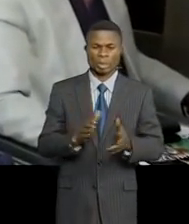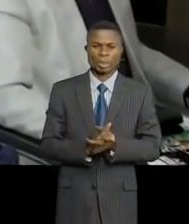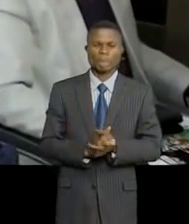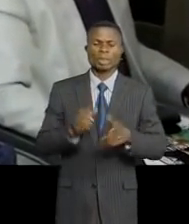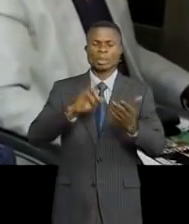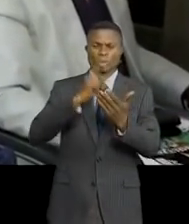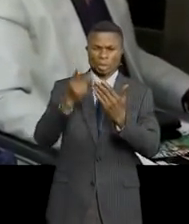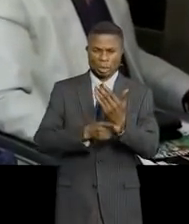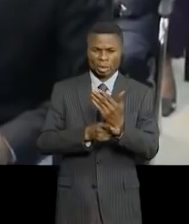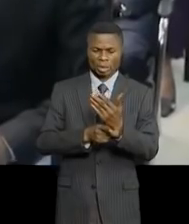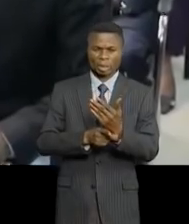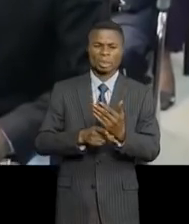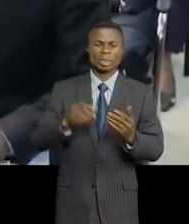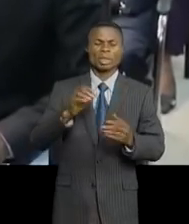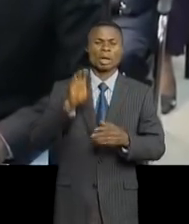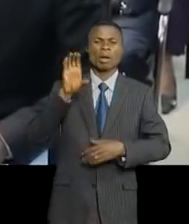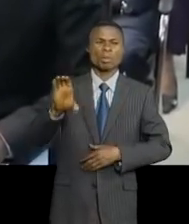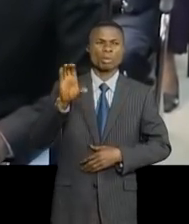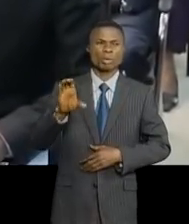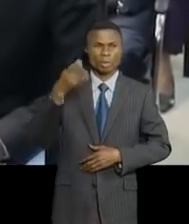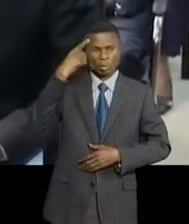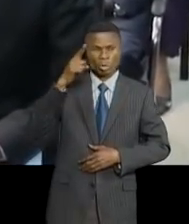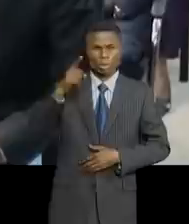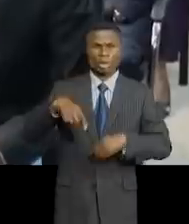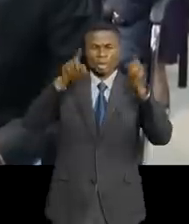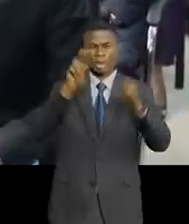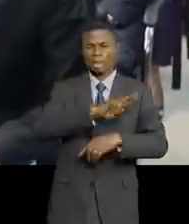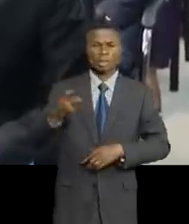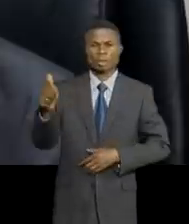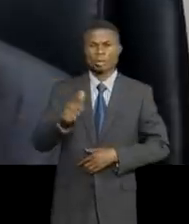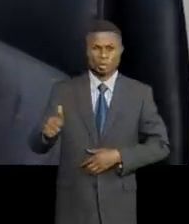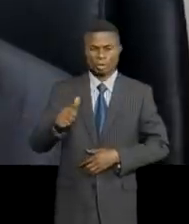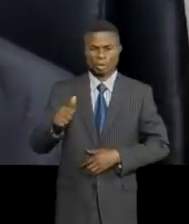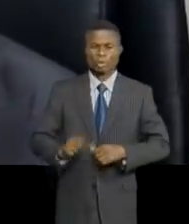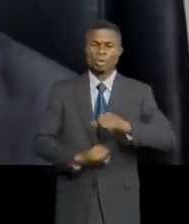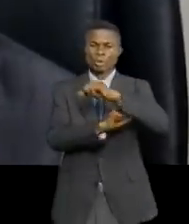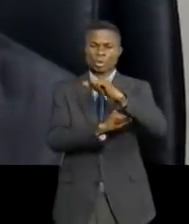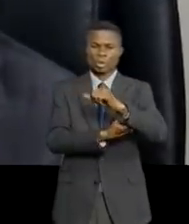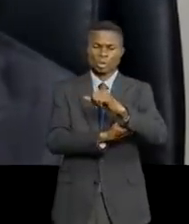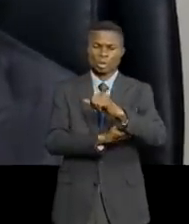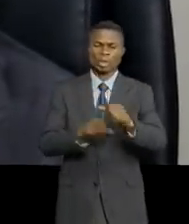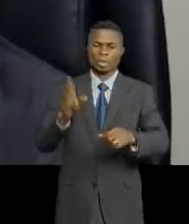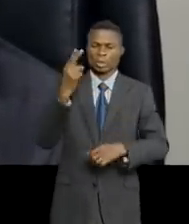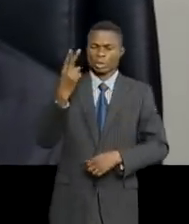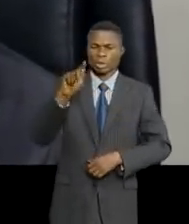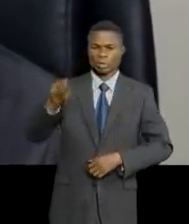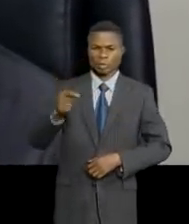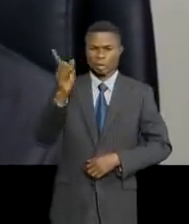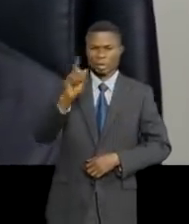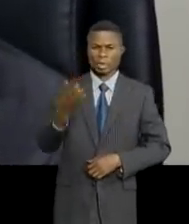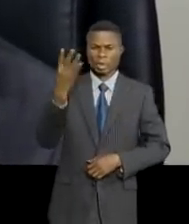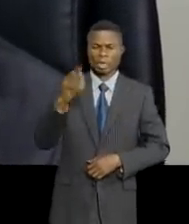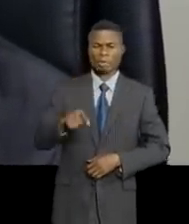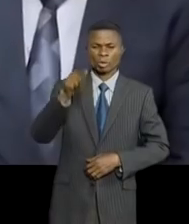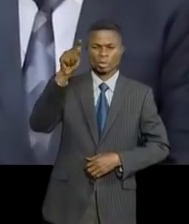du projet est logée à Equity Bank pour l'exercice 2021. Cet appui est estimé à 2,34